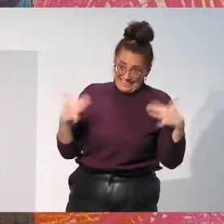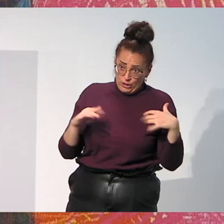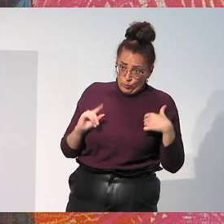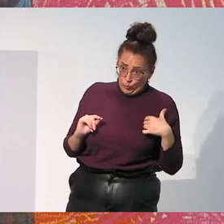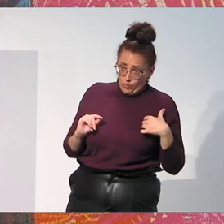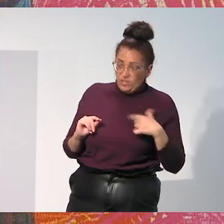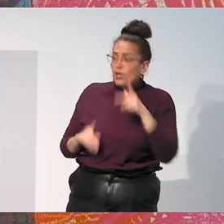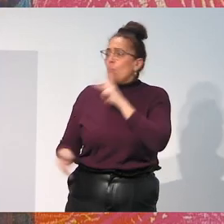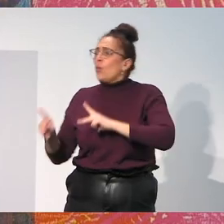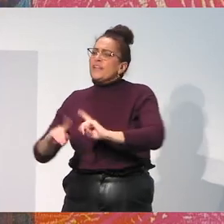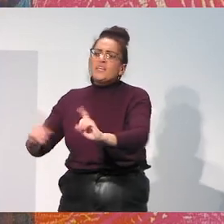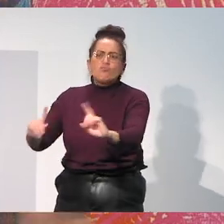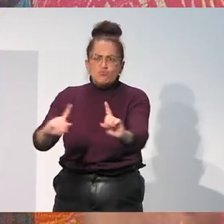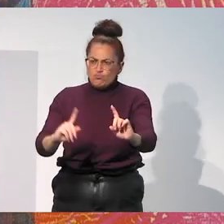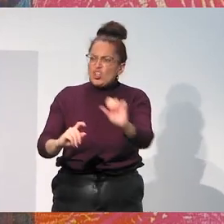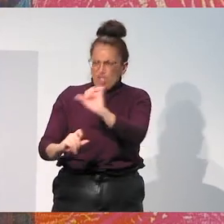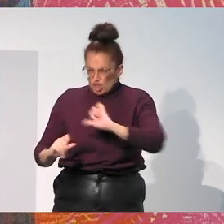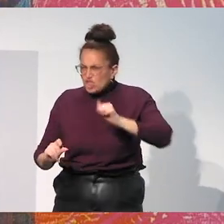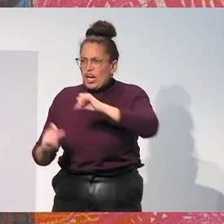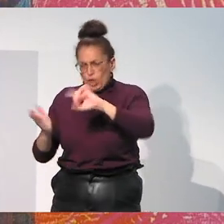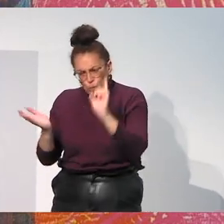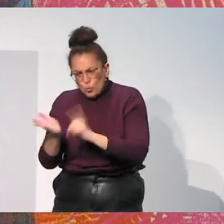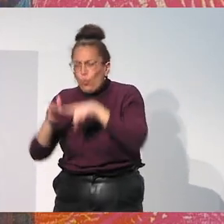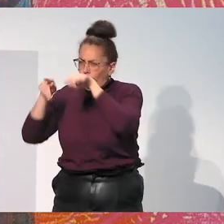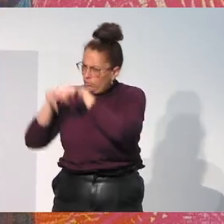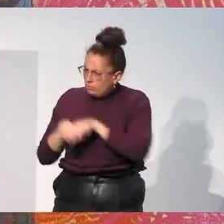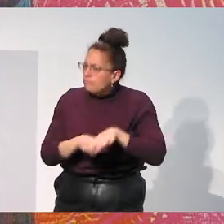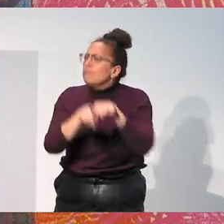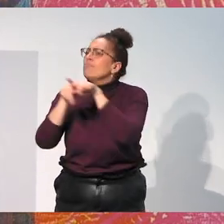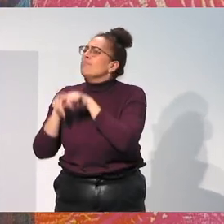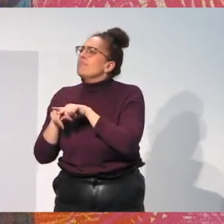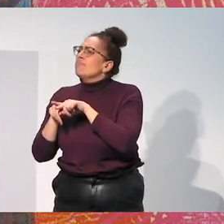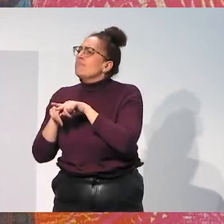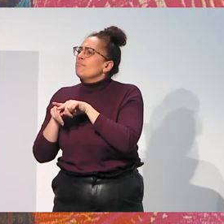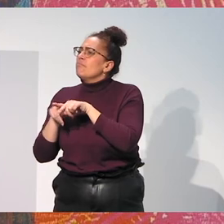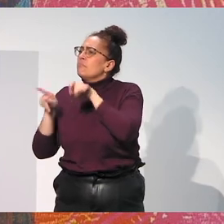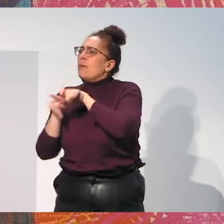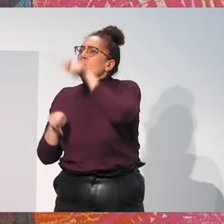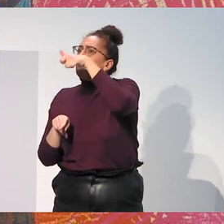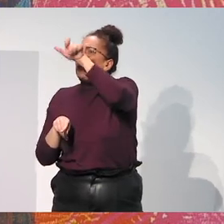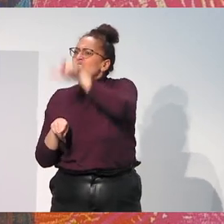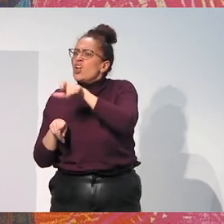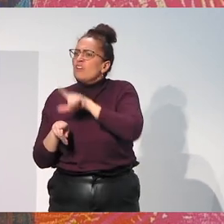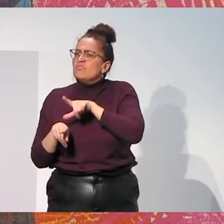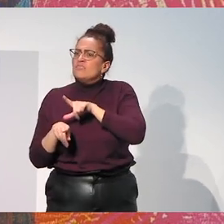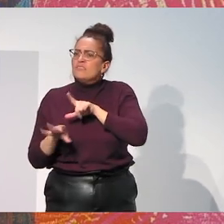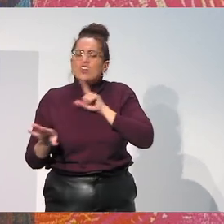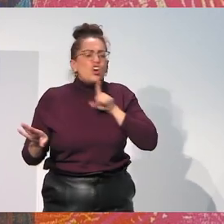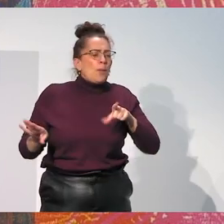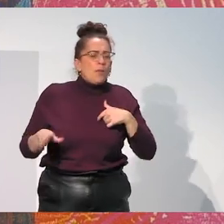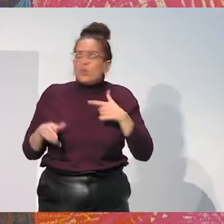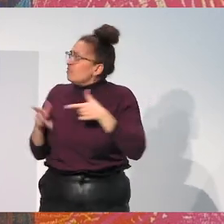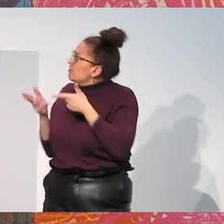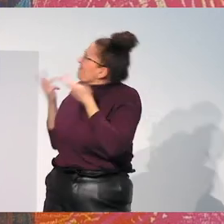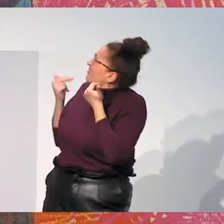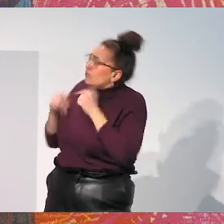pas de propriété, que les gens sont à égalité, qu'il n'y a pas de domination particulière. Et en fait, moi, j'ai trouvé que